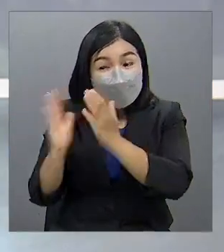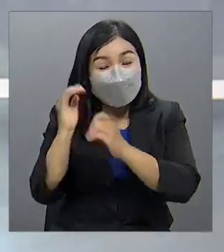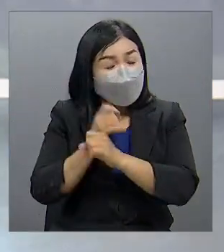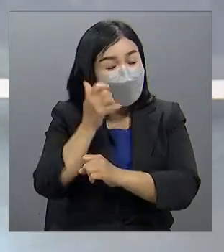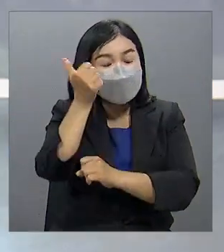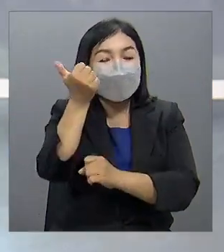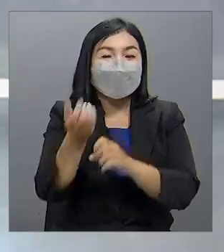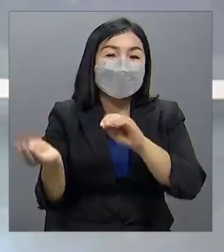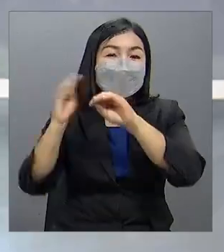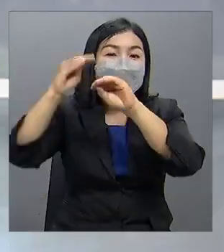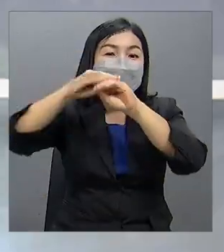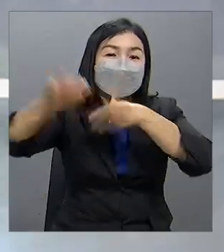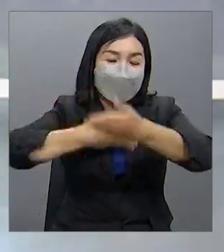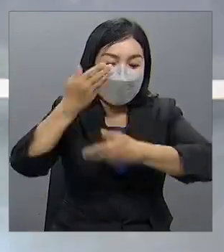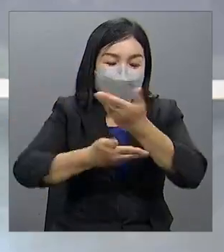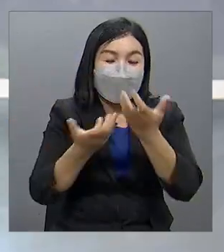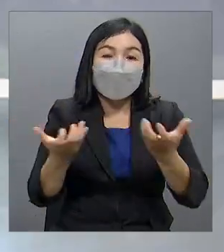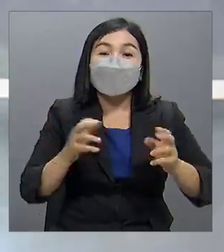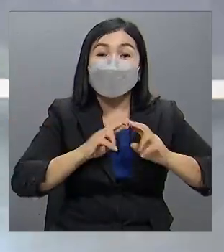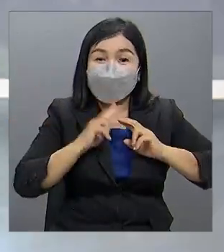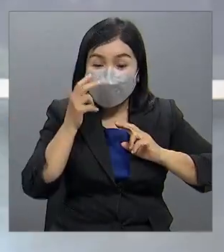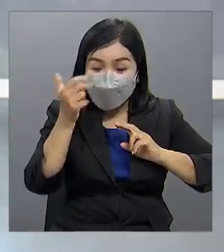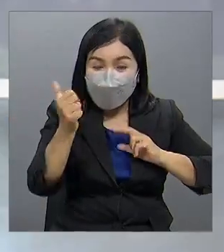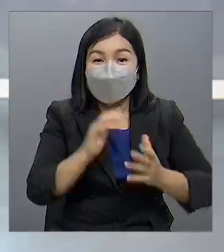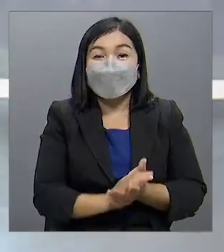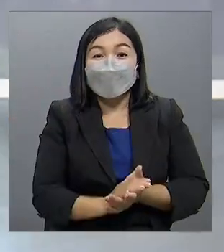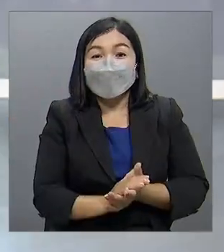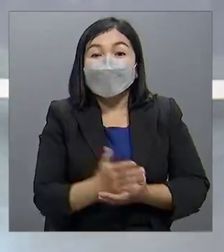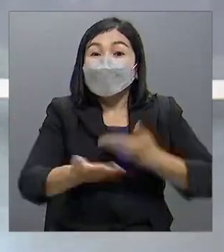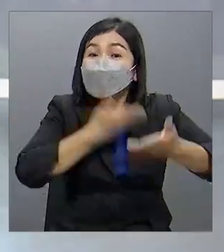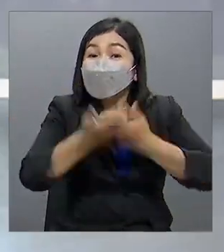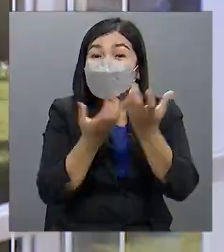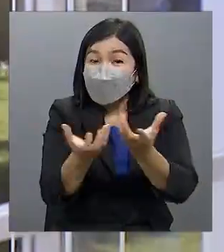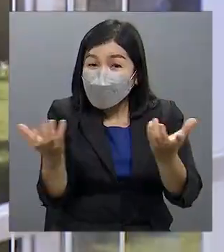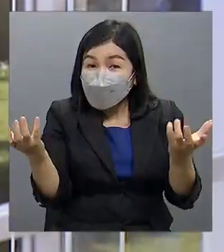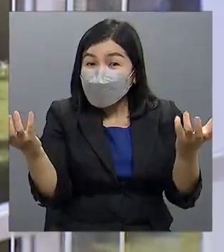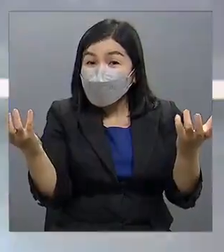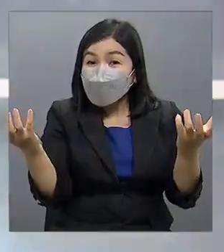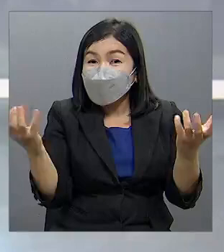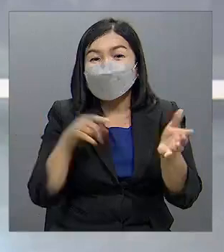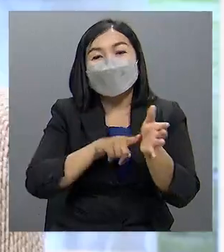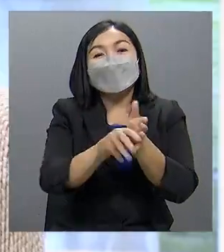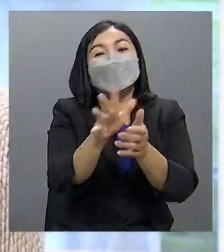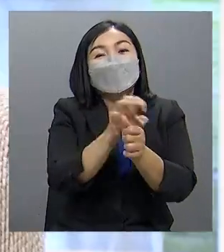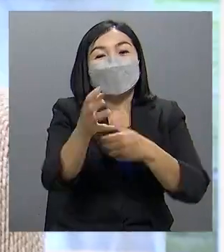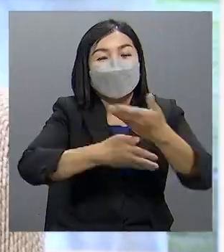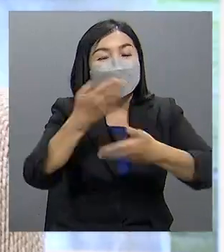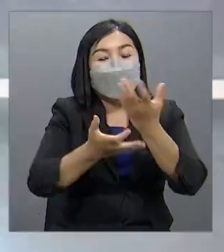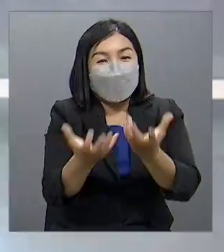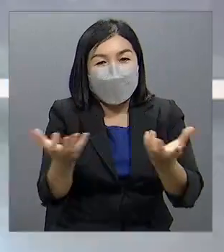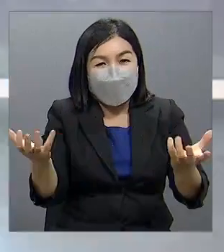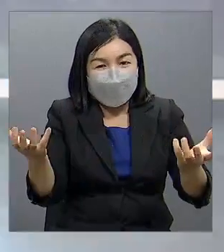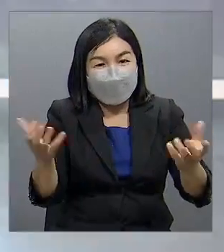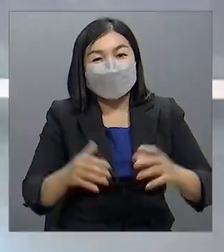องค่ะเอาละค่ะในช่วงนี้นะคะขอต้อนรับคุณผู้ชมเข้าสู่ช่วงตลาดนัดวันใหม่ขายสู้โควิด19จ้า อ่ะวัน